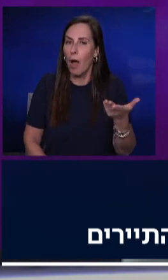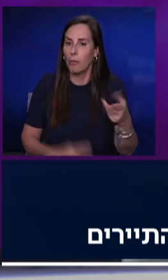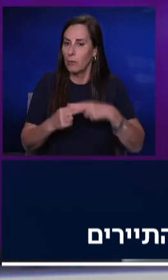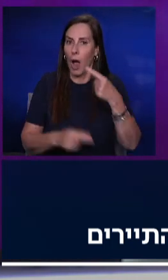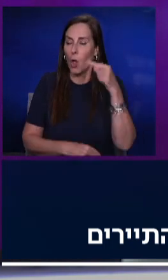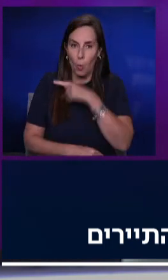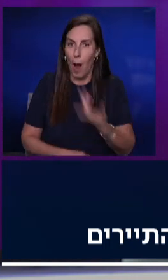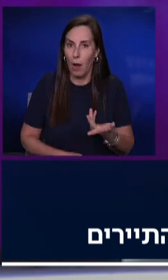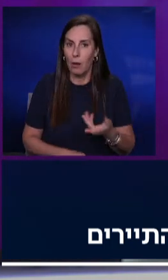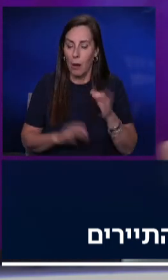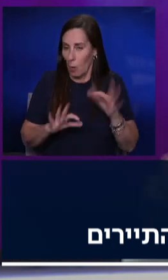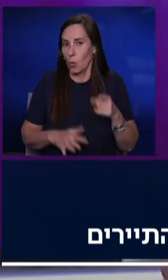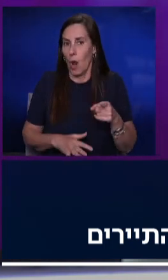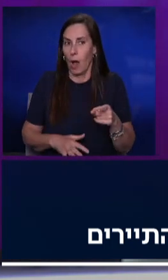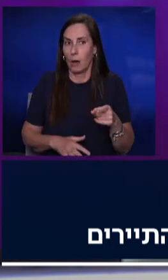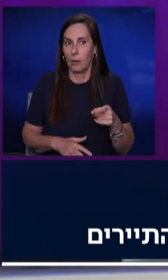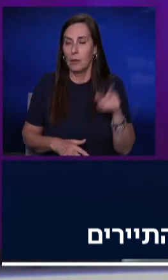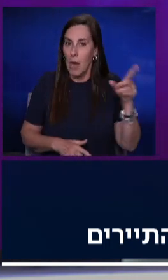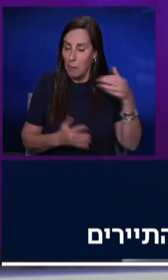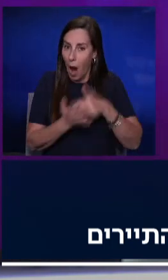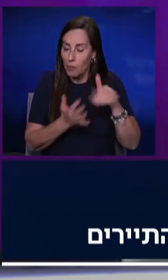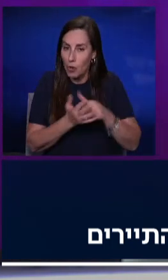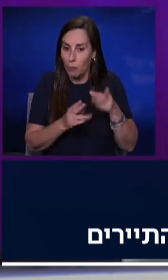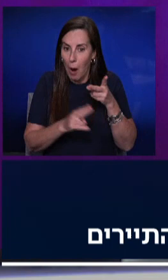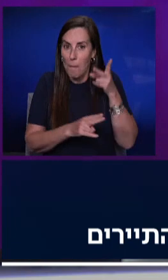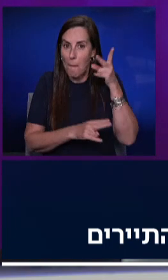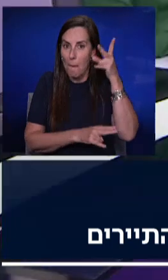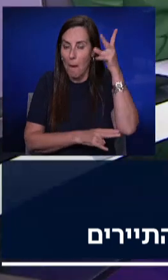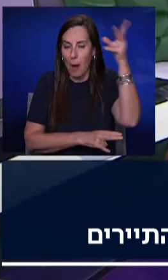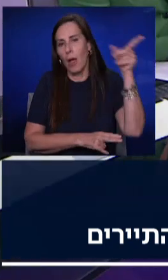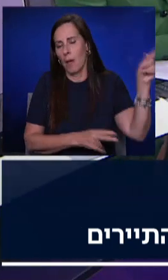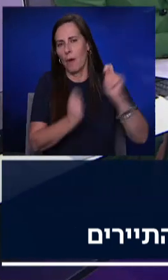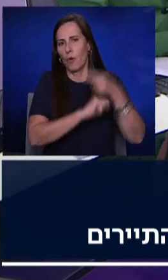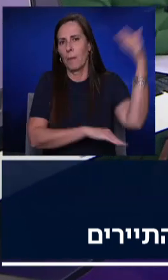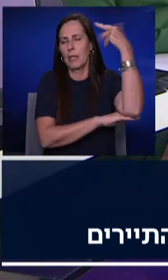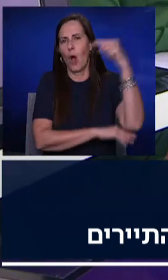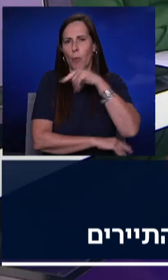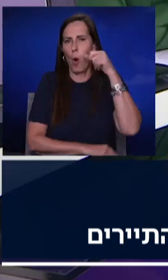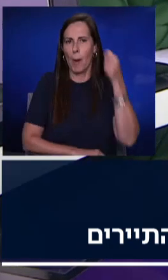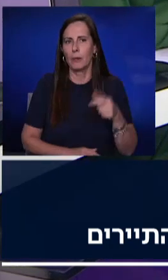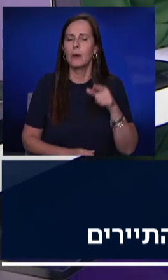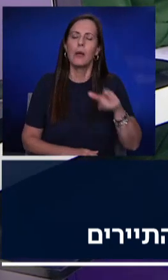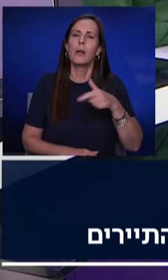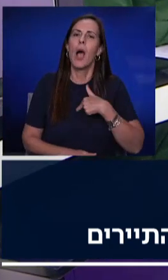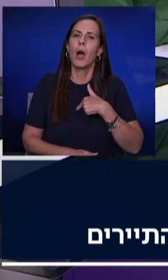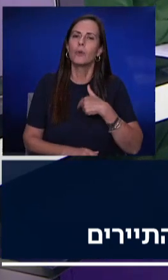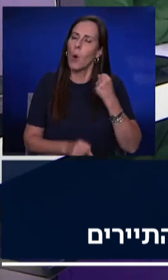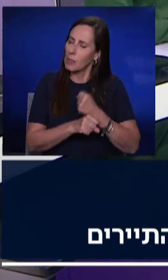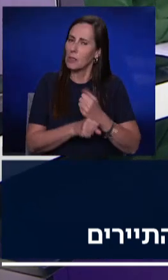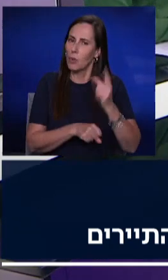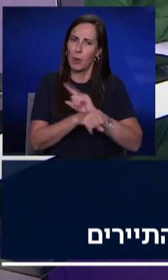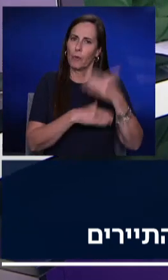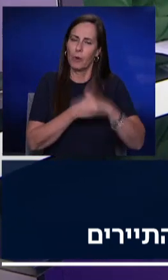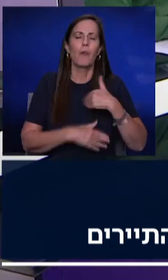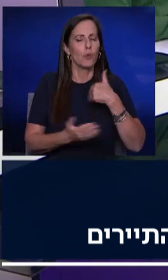יכול להיות שאם הם יעברו את הקריטריון, הם ייכנסו למדינות אדומות. ככה אנחנו ניהלנו את זה בתקופה האחרונה, ואנחנו רוצים להמשיך את זה